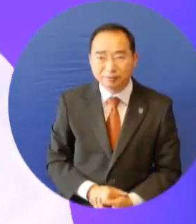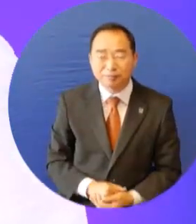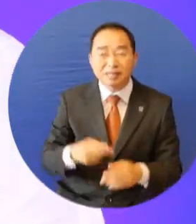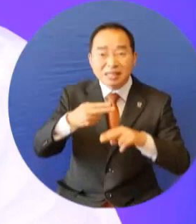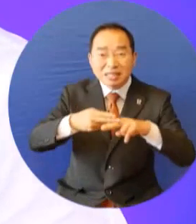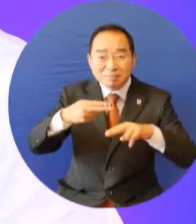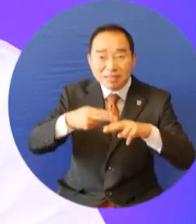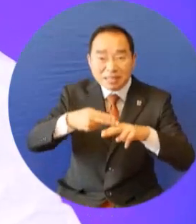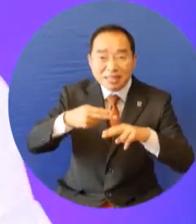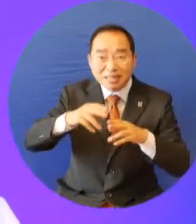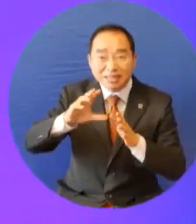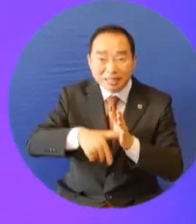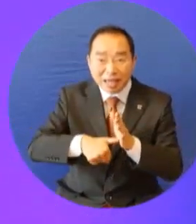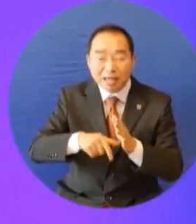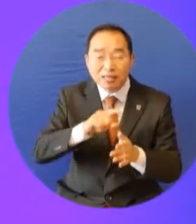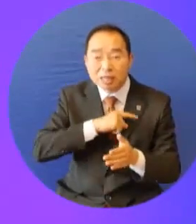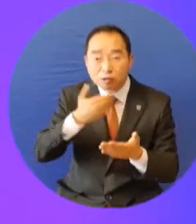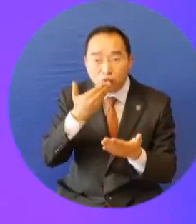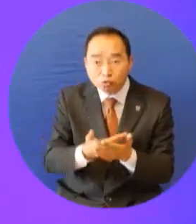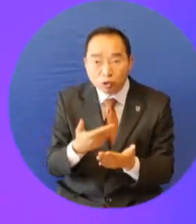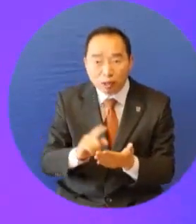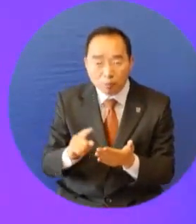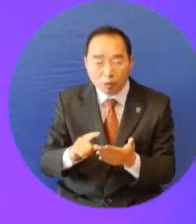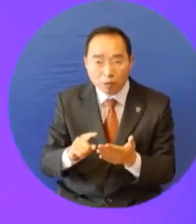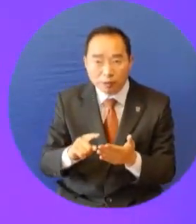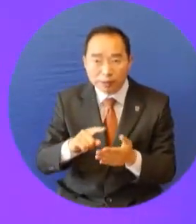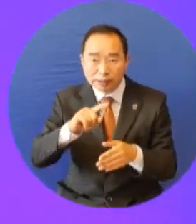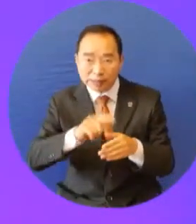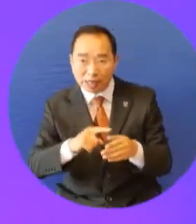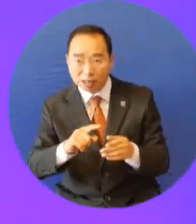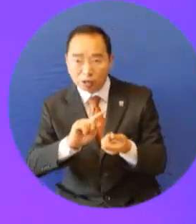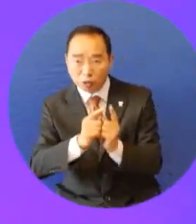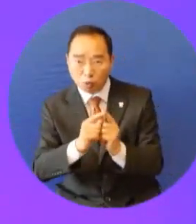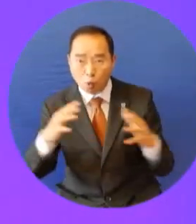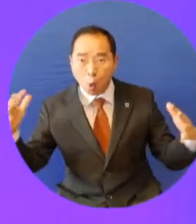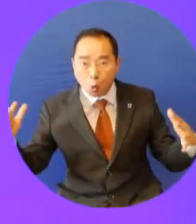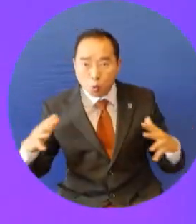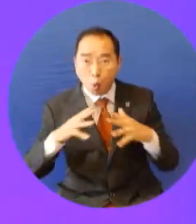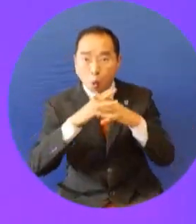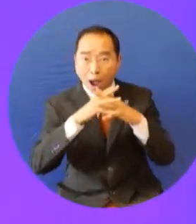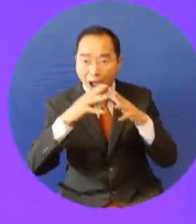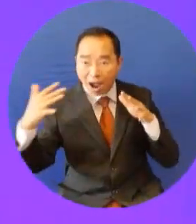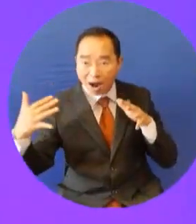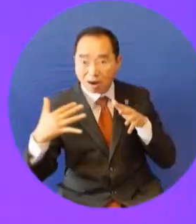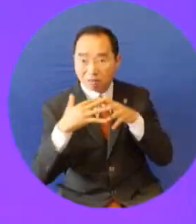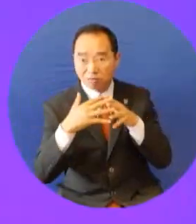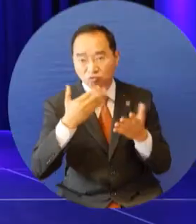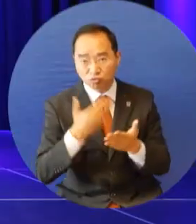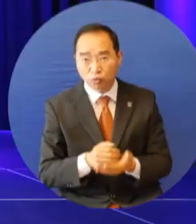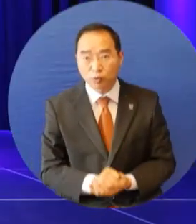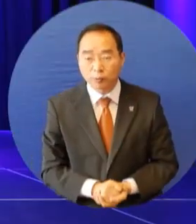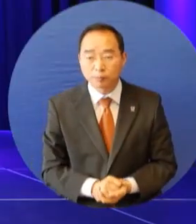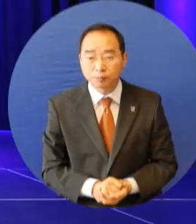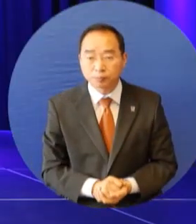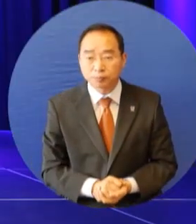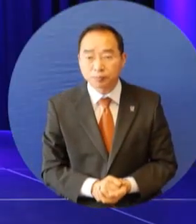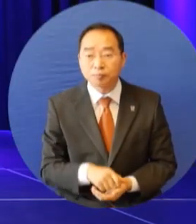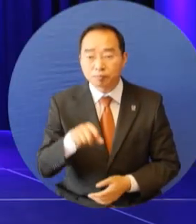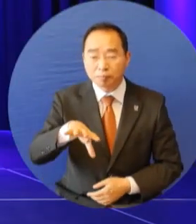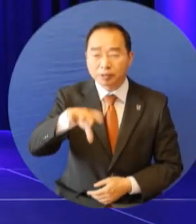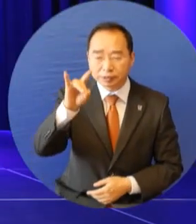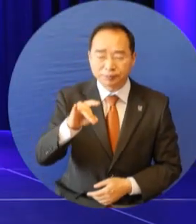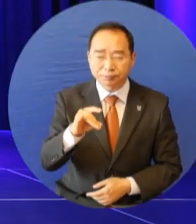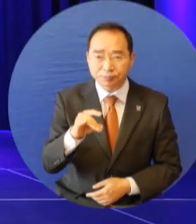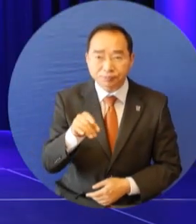그래. 그래서 음식의 가장 중요한 게 조화, 하모니. 그 조화의 척도를